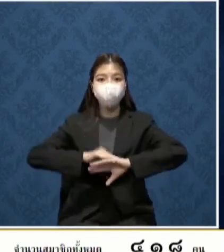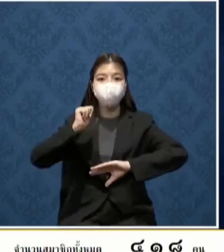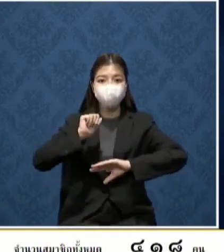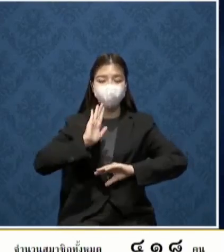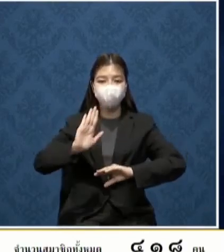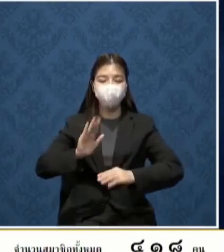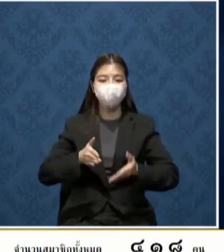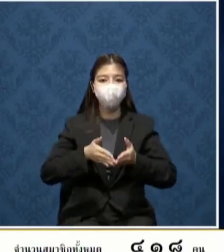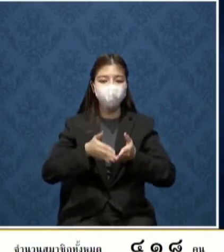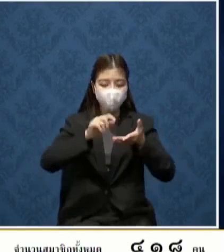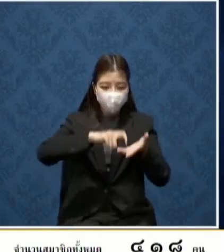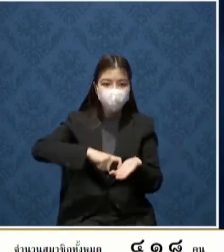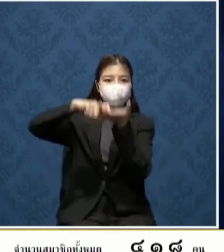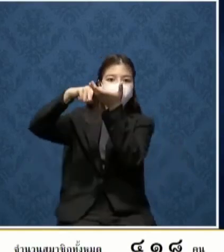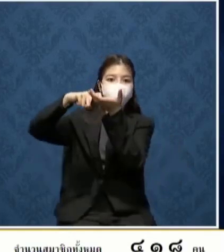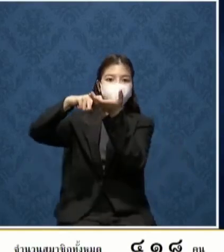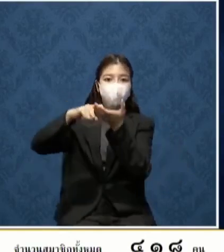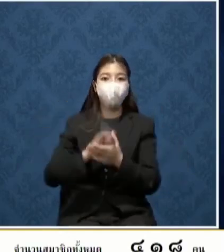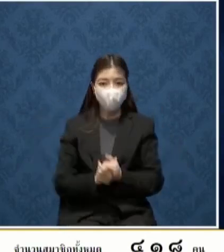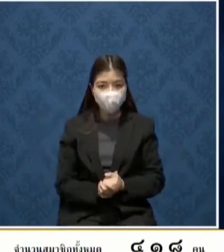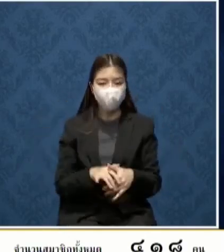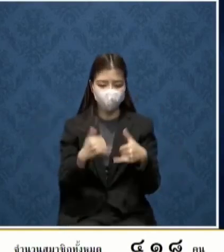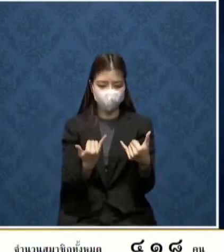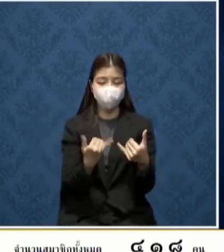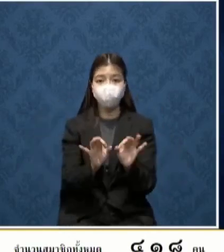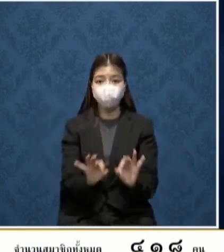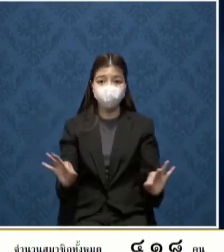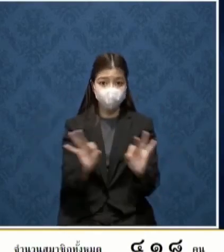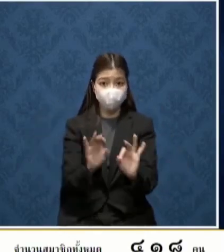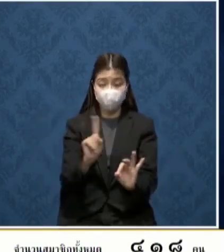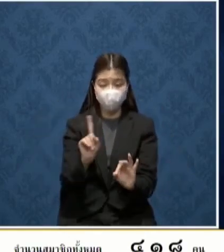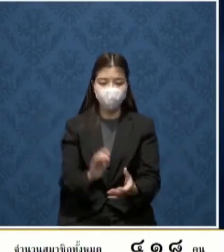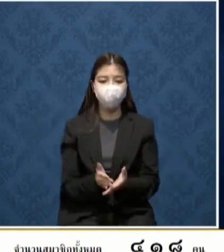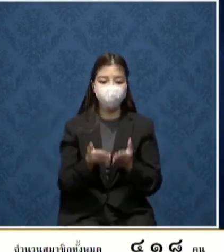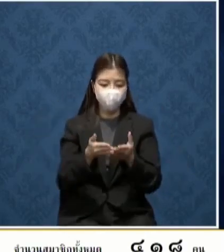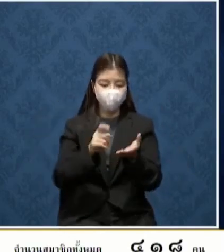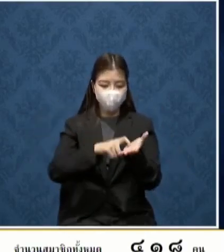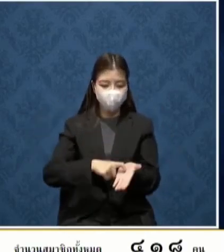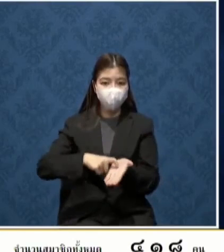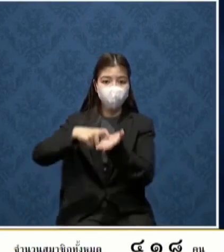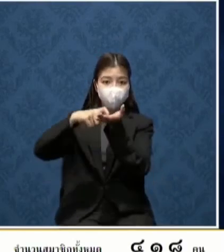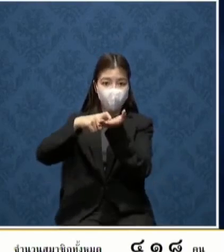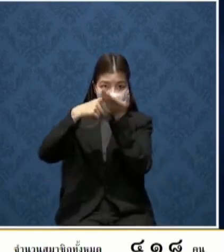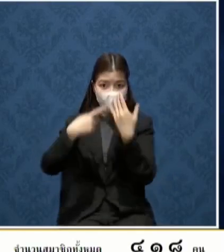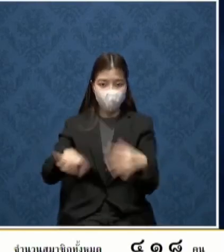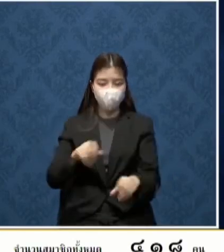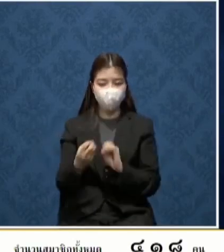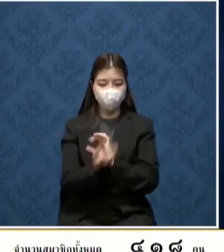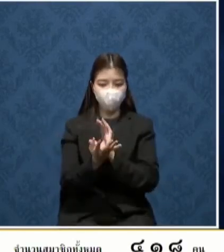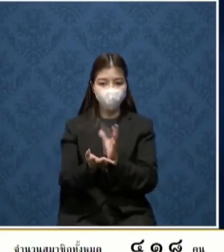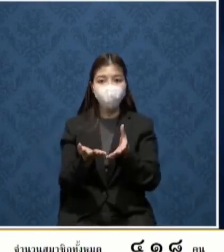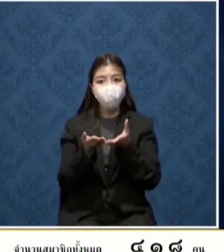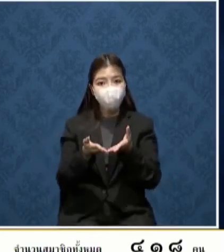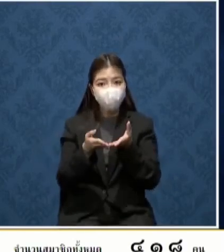กู้เรือเตืเงญใครสำคญในกทำงครั้นี้ครัคือ กู้เรือแล้ว ต้องไม่สรางความเสียหใใใหกบตัวเรือ